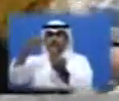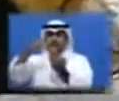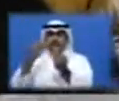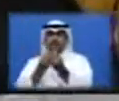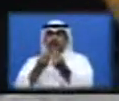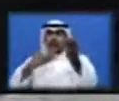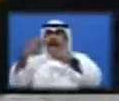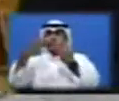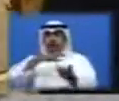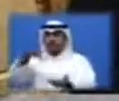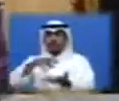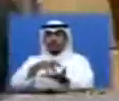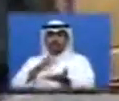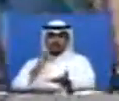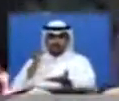بين دول المنطقة.